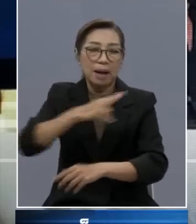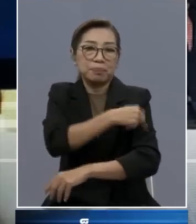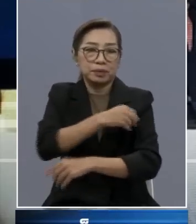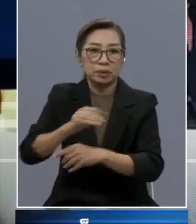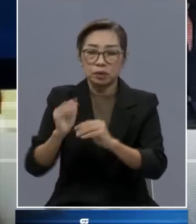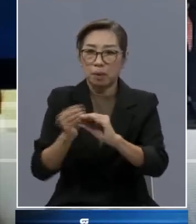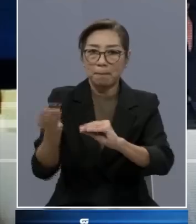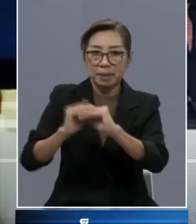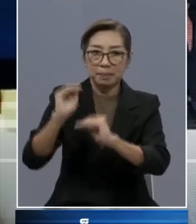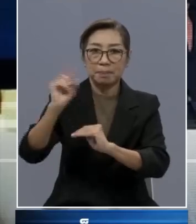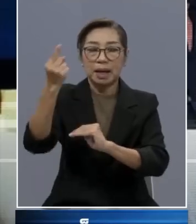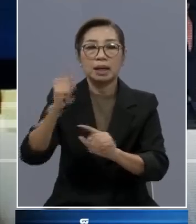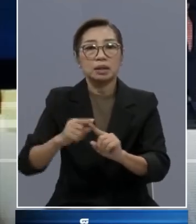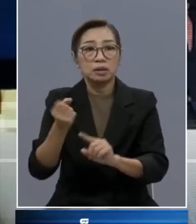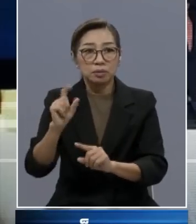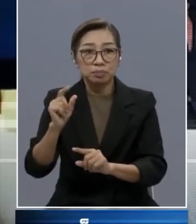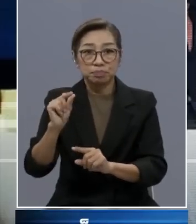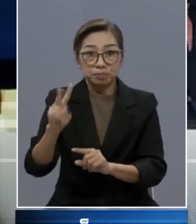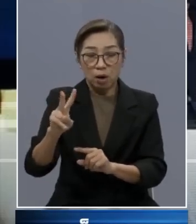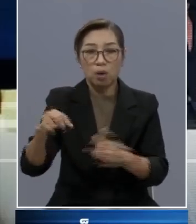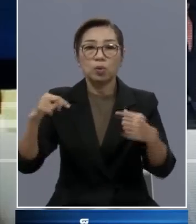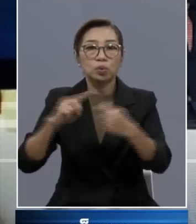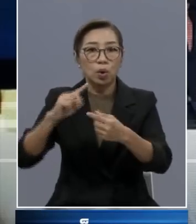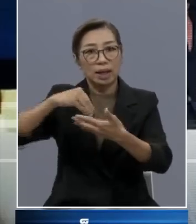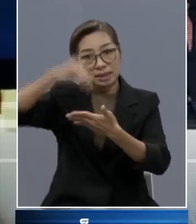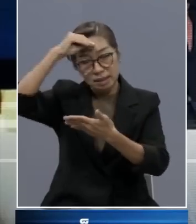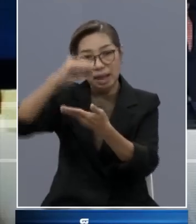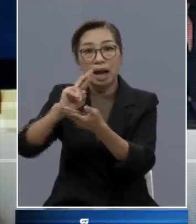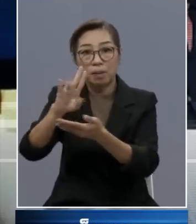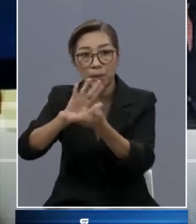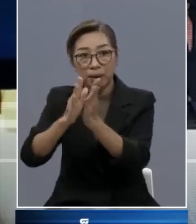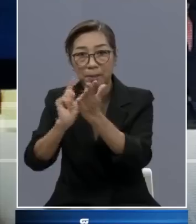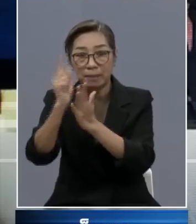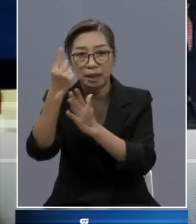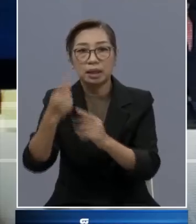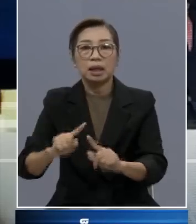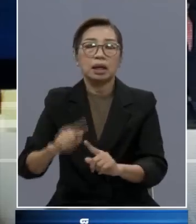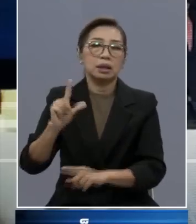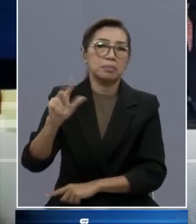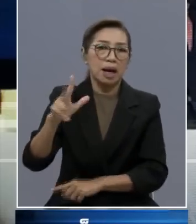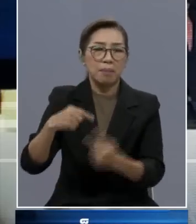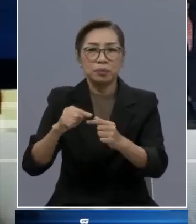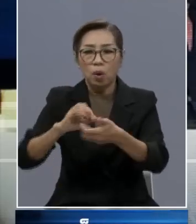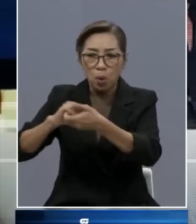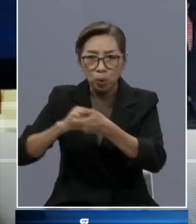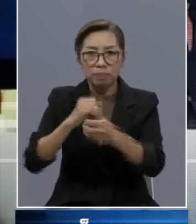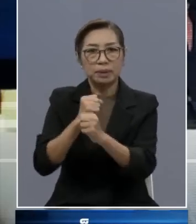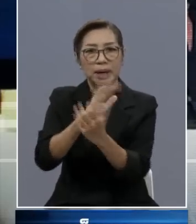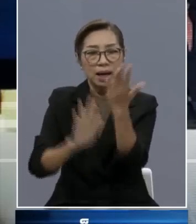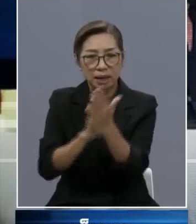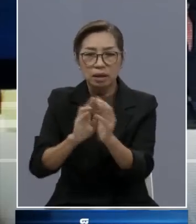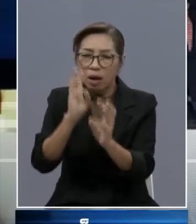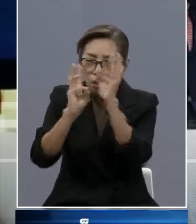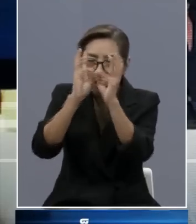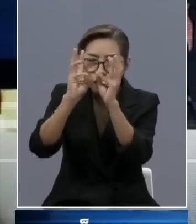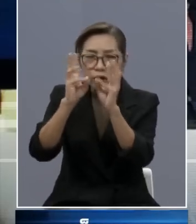22สร้างความร่วมมือและกลไกภายในและระหว่างประเทศแก้ปัญหาฝุ่นพิษรวมถึงการปล่อยก๊าซเรือนกระจ